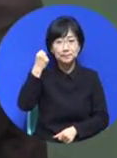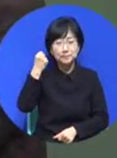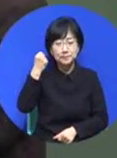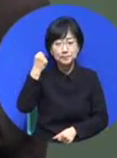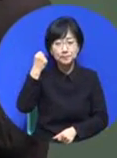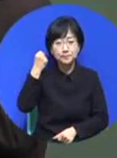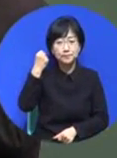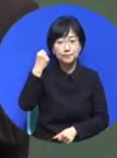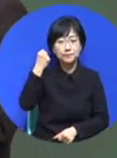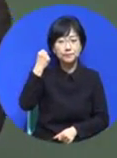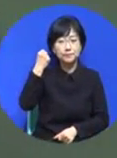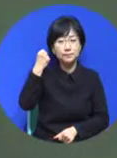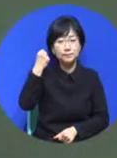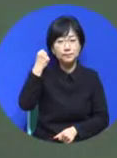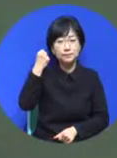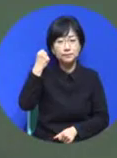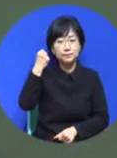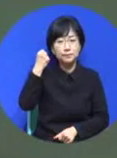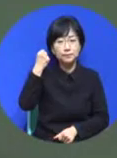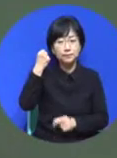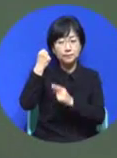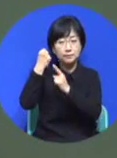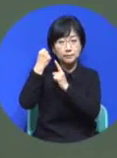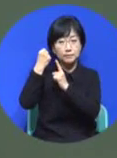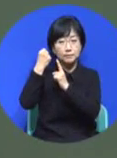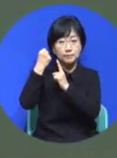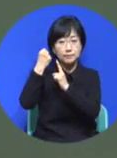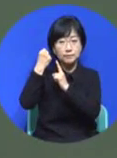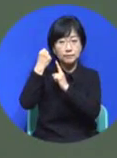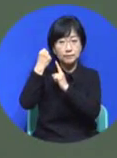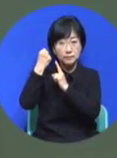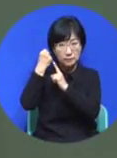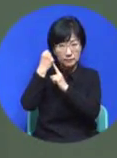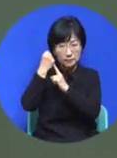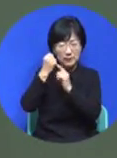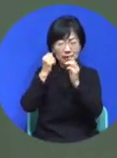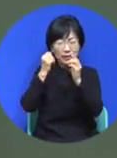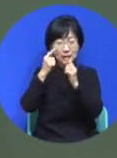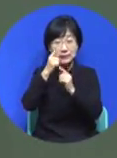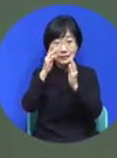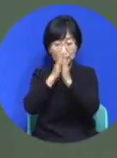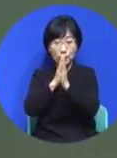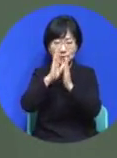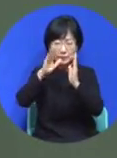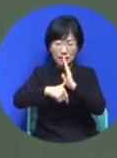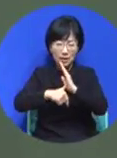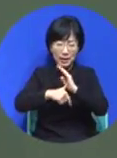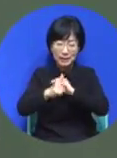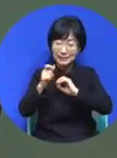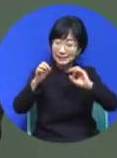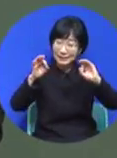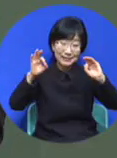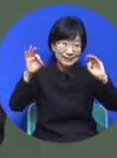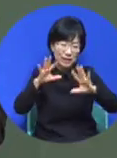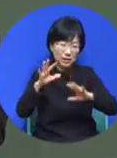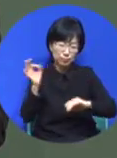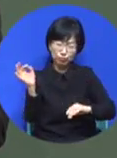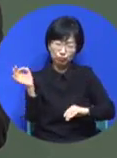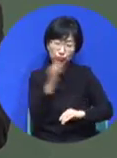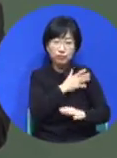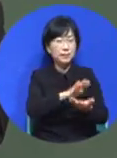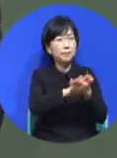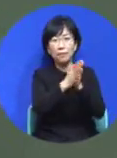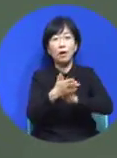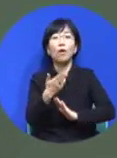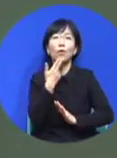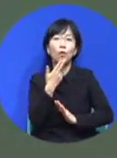thought. 그 생각인데 당장에 벼락 부자가 된 건 아닙니다. After realizing that, I didn't all of a sudden